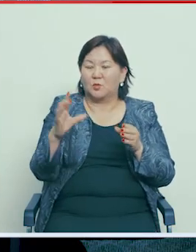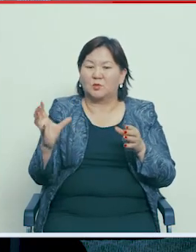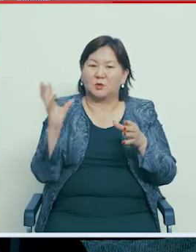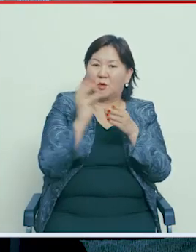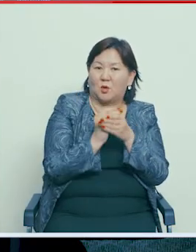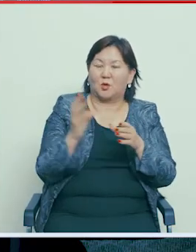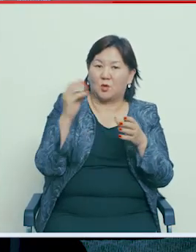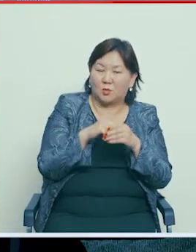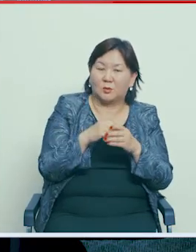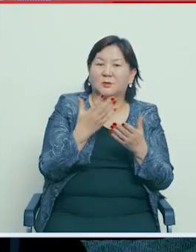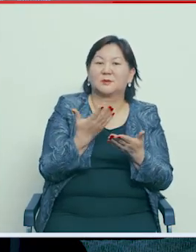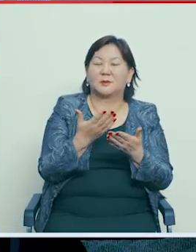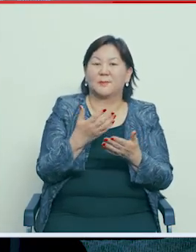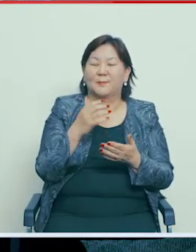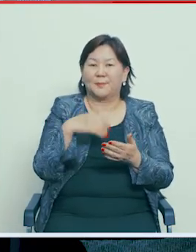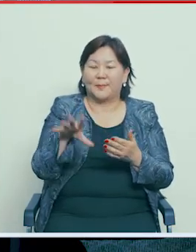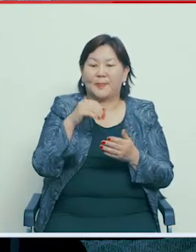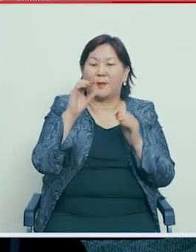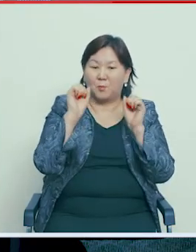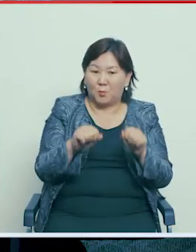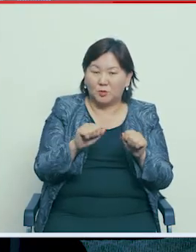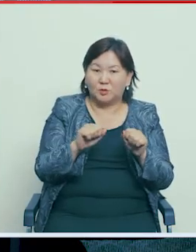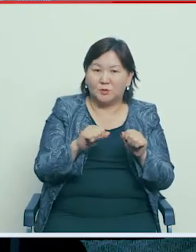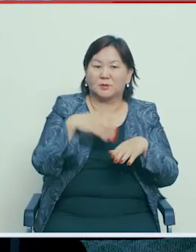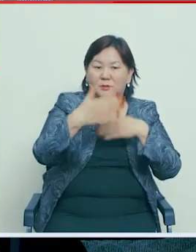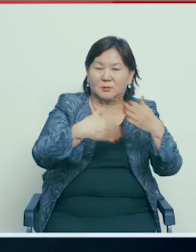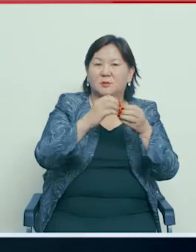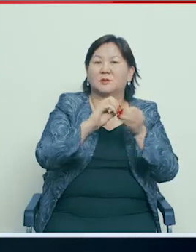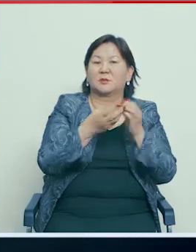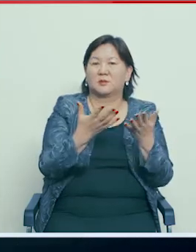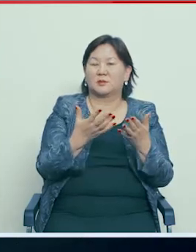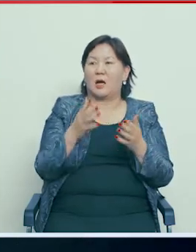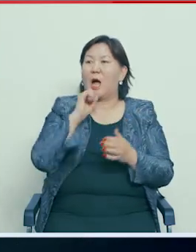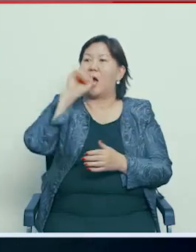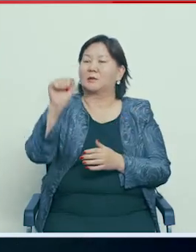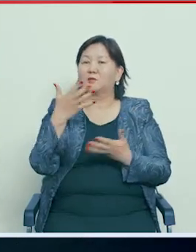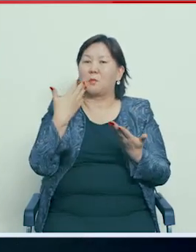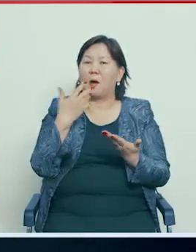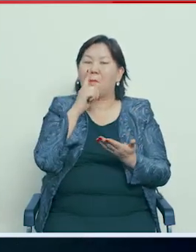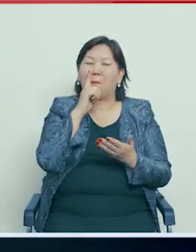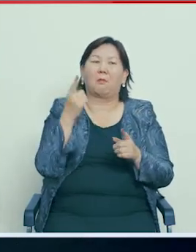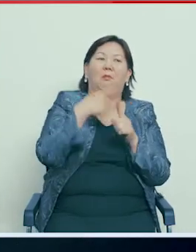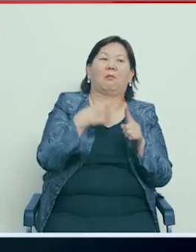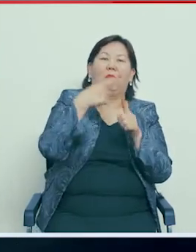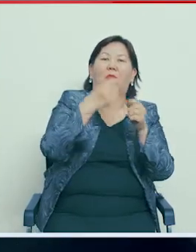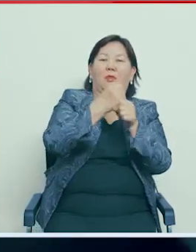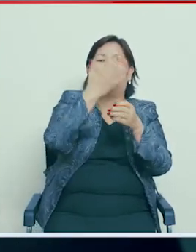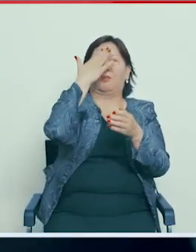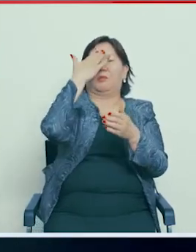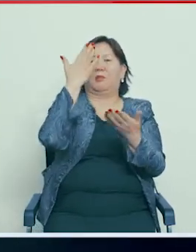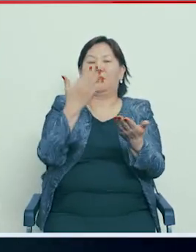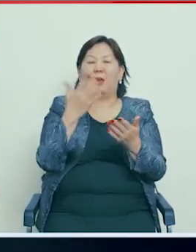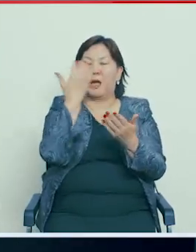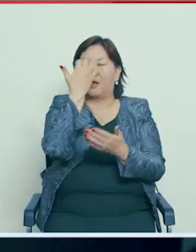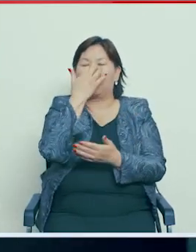асуугаач. Тэгээд яг болж гинэ гэх юм бол хийгээч. Тэгэхгүй асуухгүй хийчээд давхар ажил болдог байхгүй юу? Одоо зам хараагүй зам